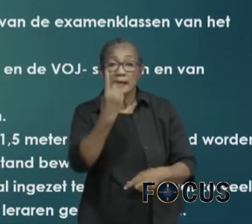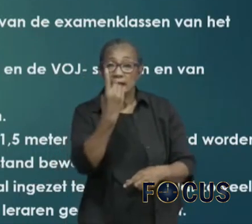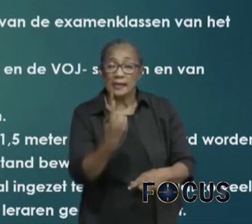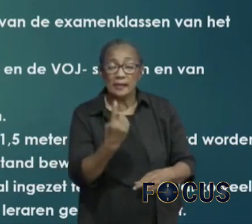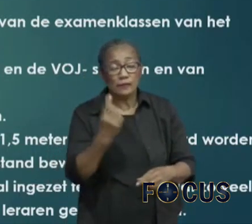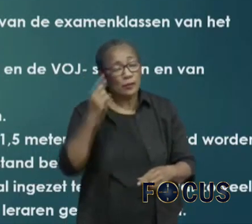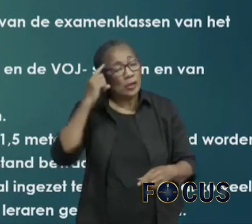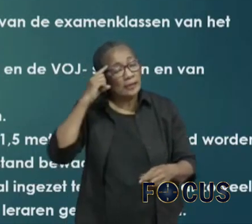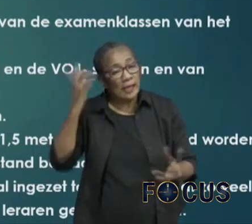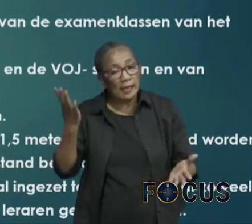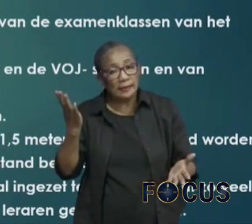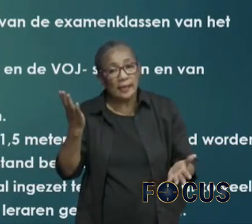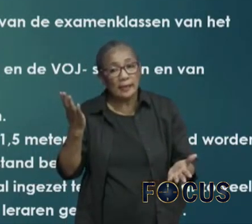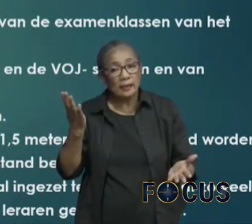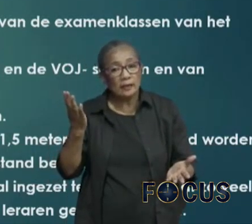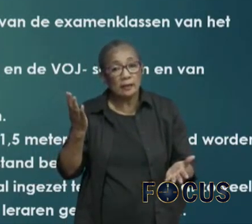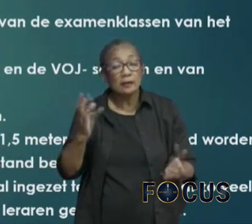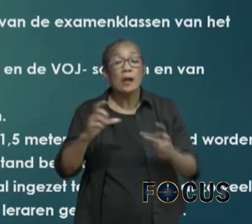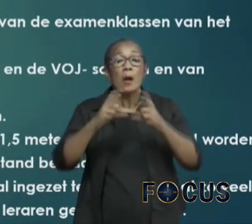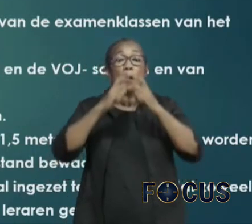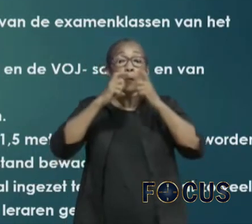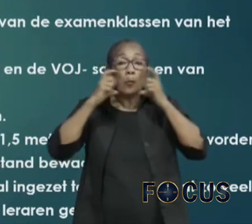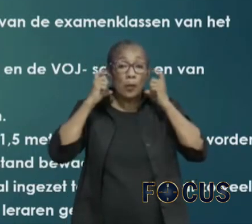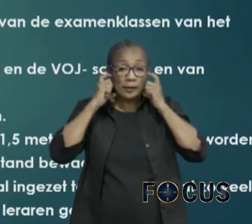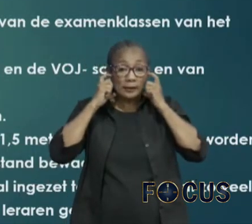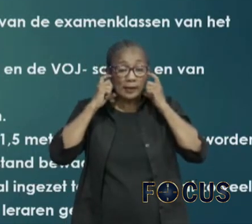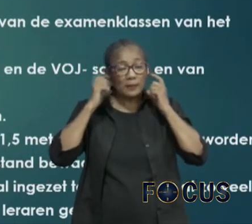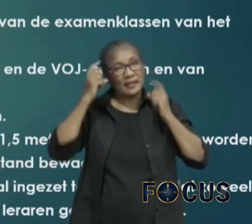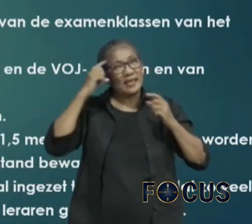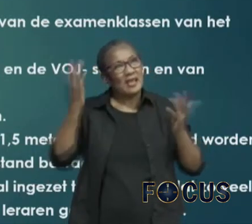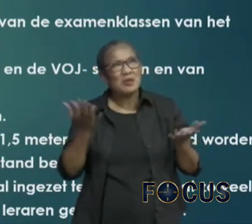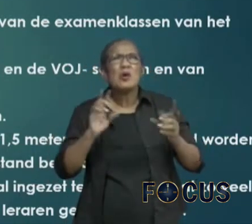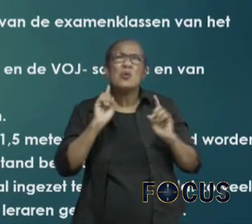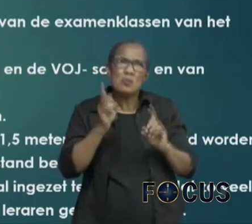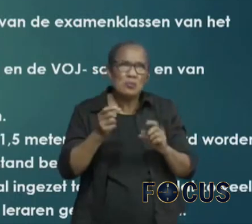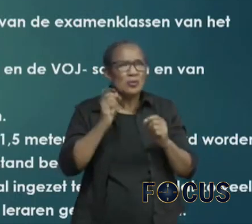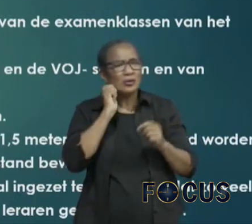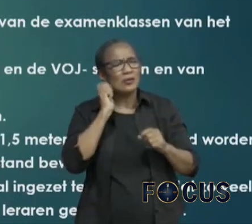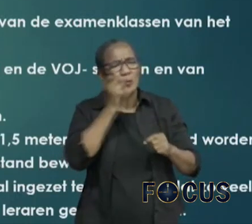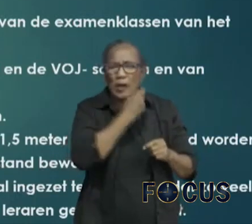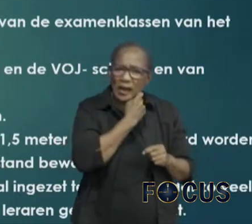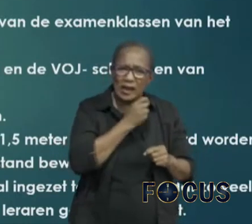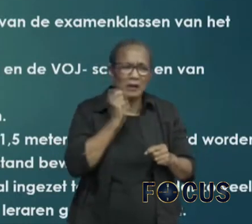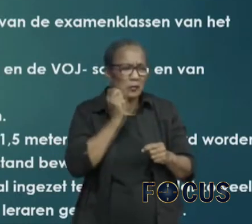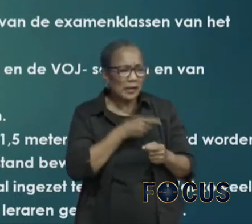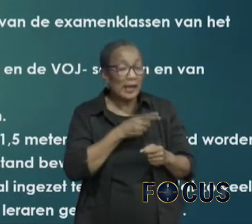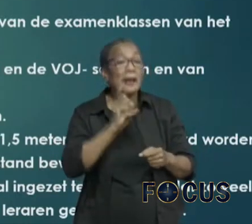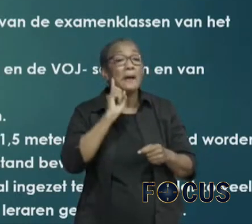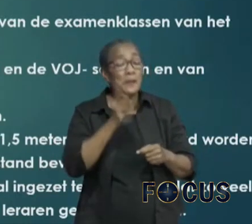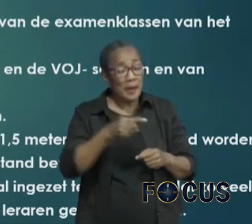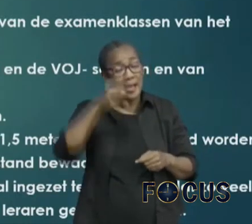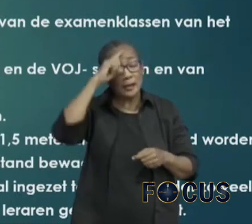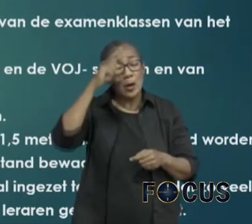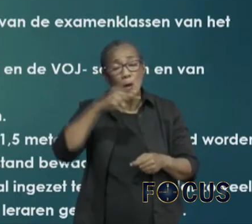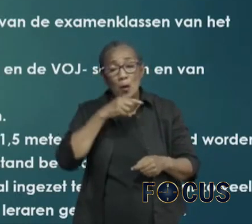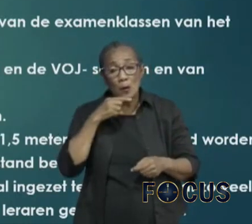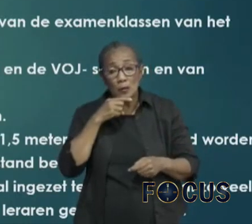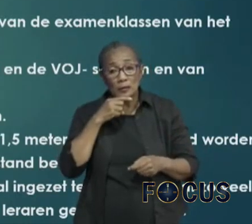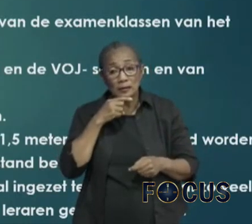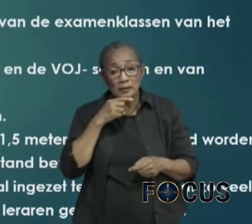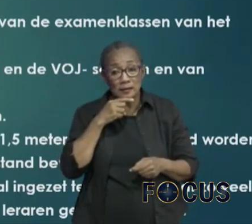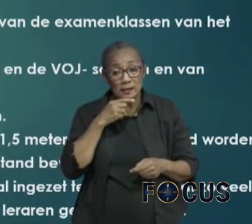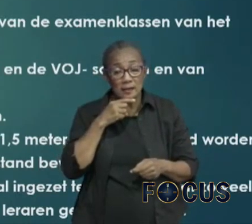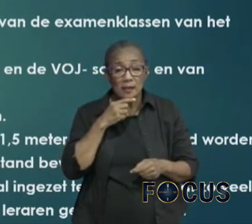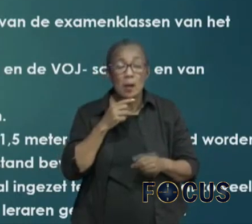even ook dat mondkapje af kunnen doen. Maar ik raad de ouders aan, want dat mondkapje is echt